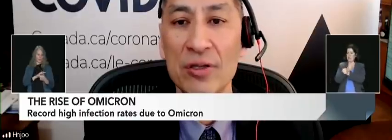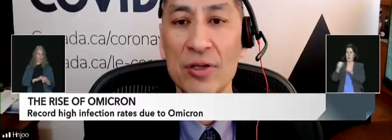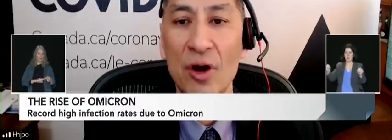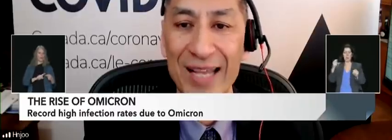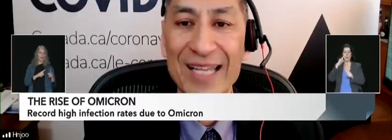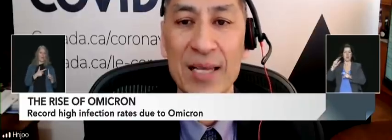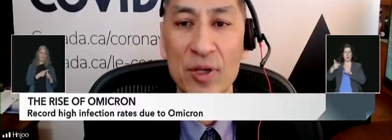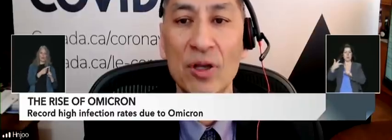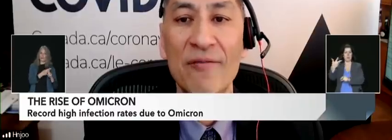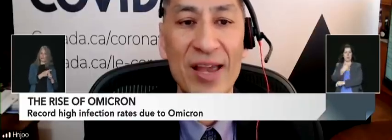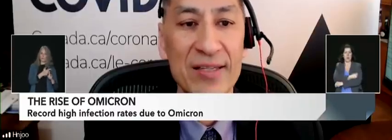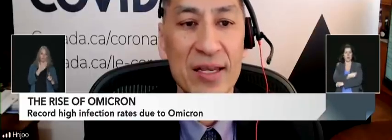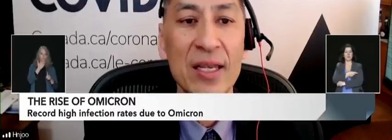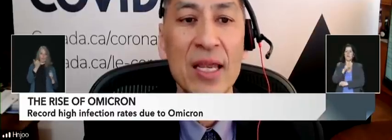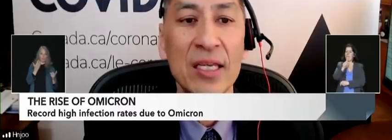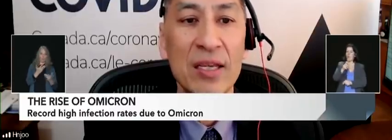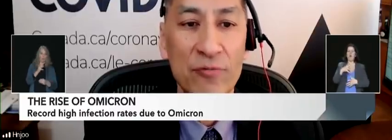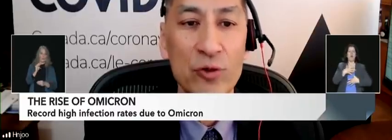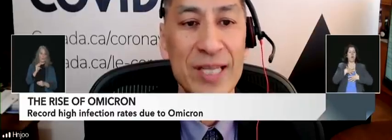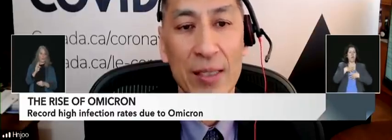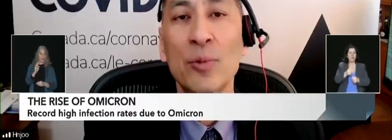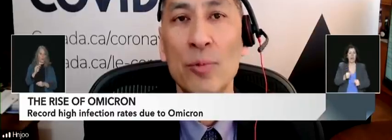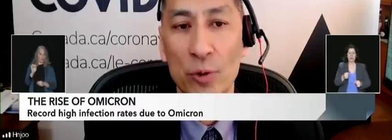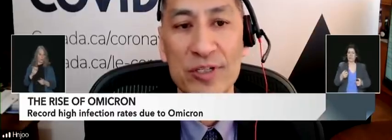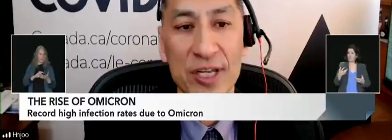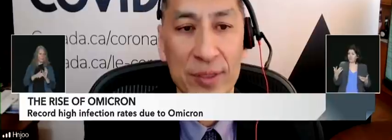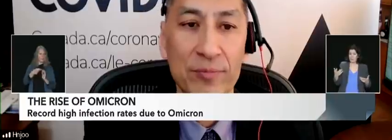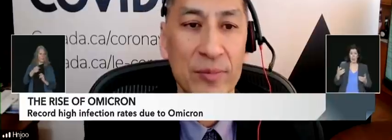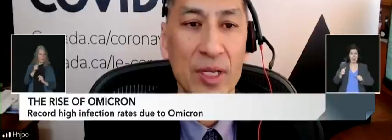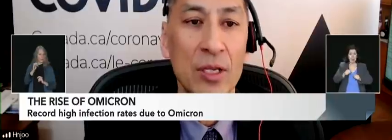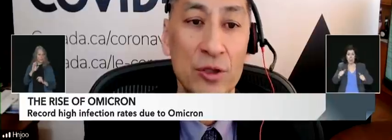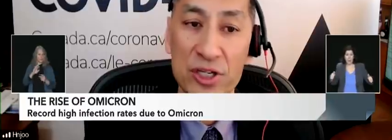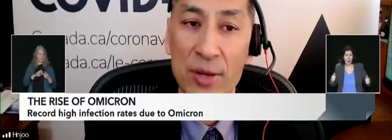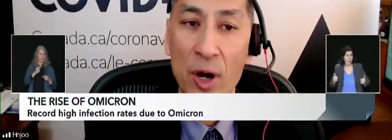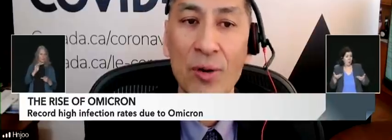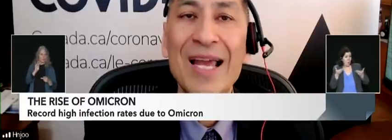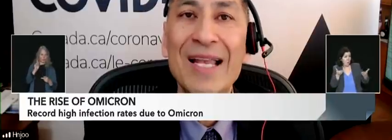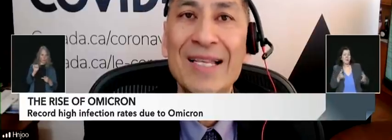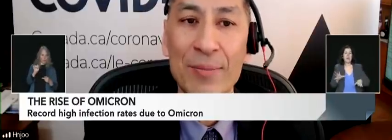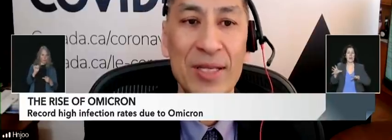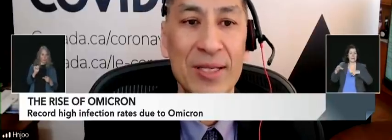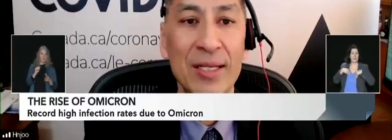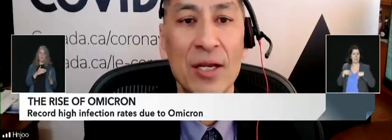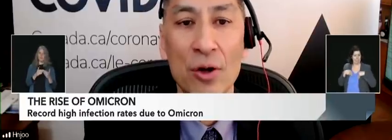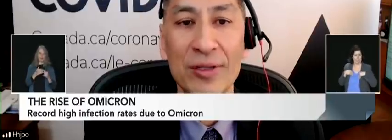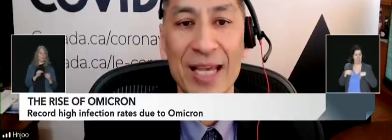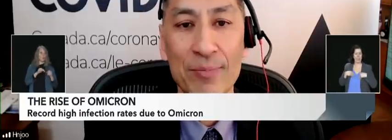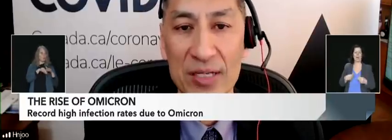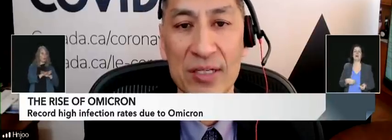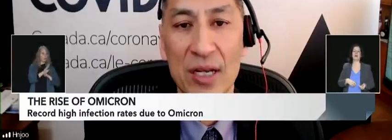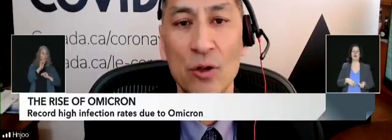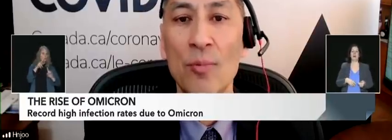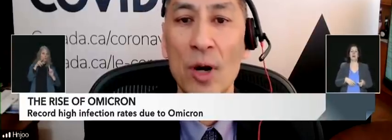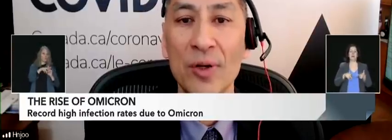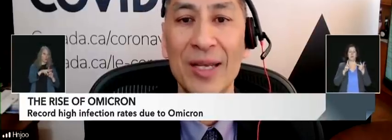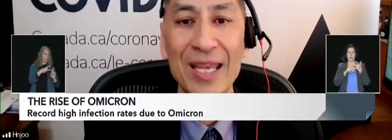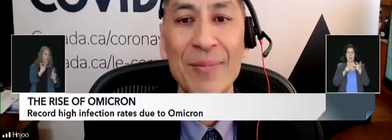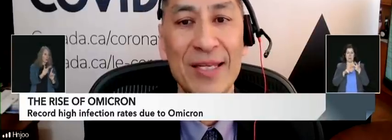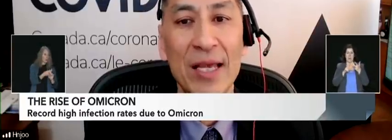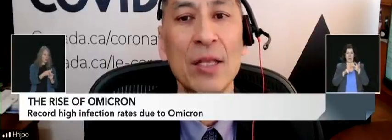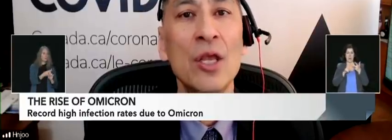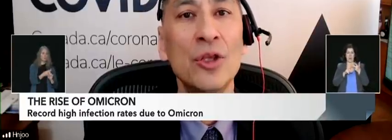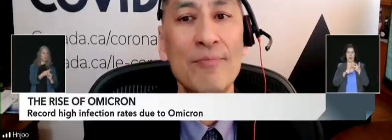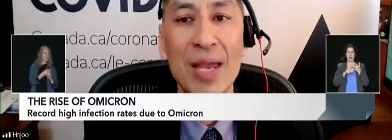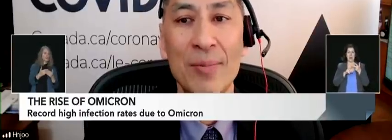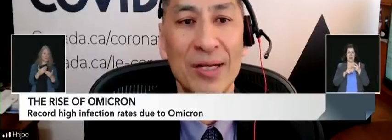confiance en acceptant le vaccin qui vous est proposé. Deuxièmement, limiter le contact personnel aux membres